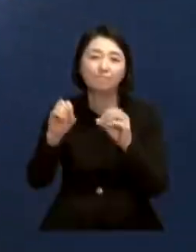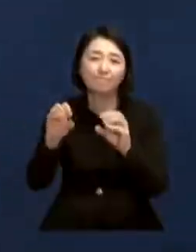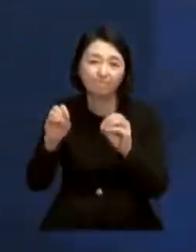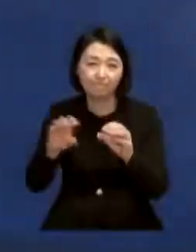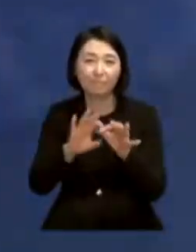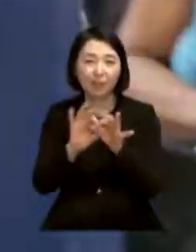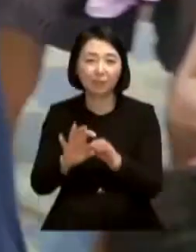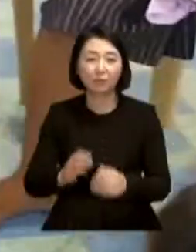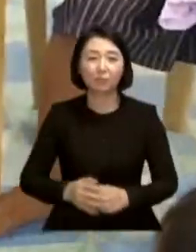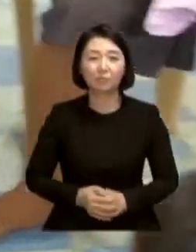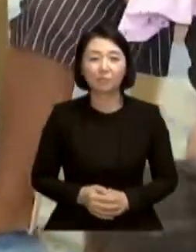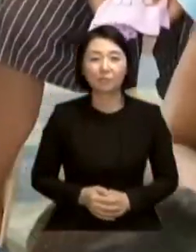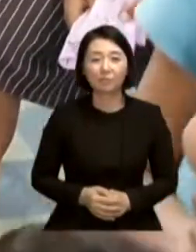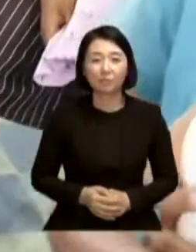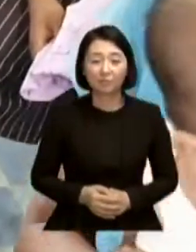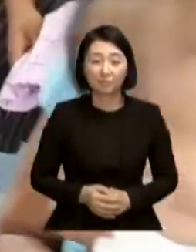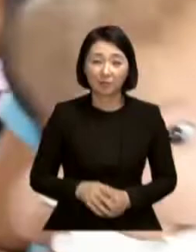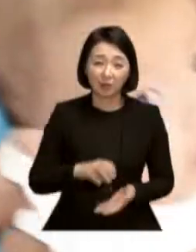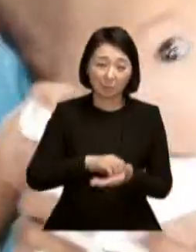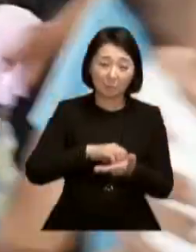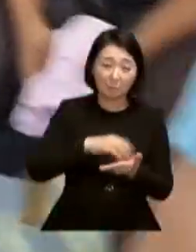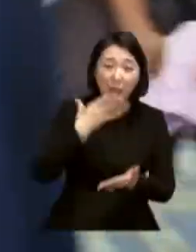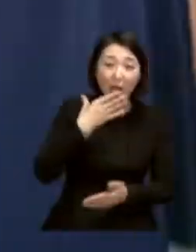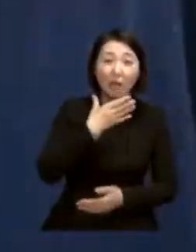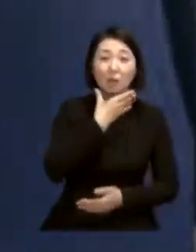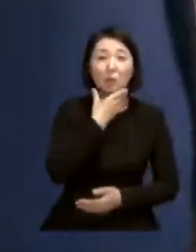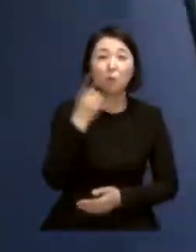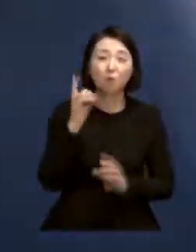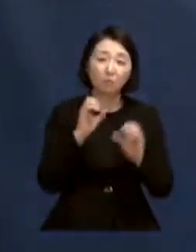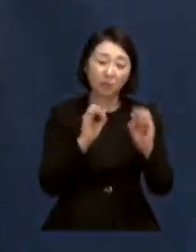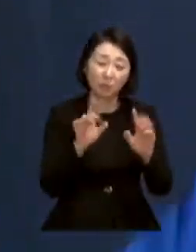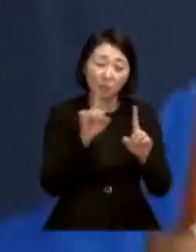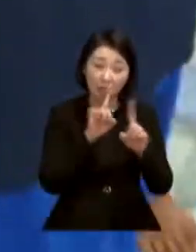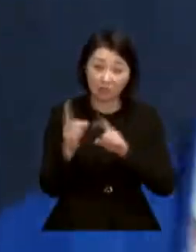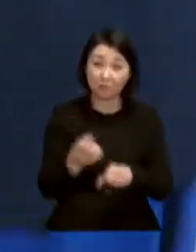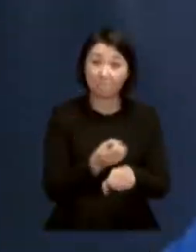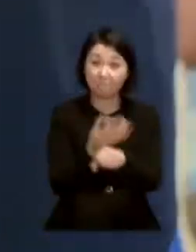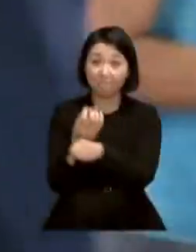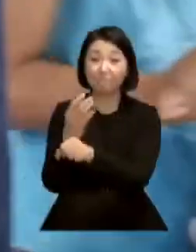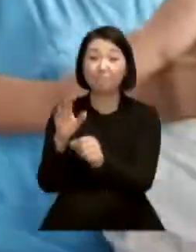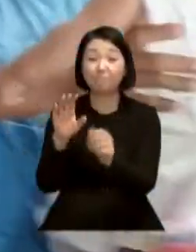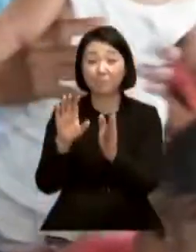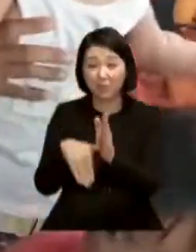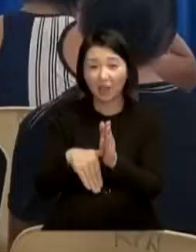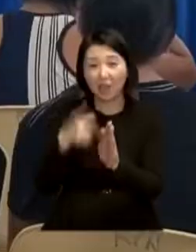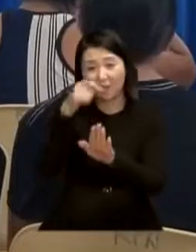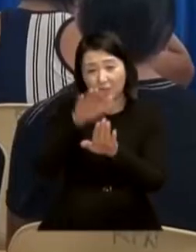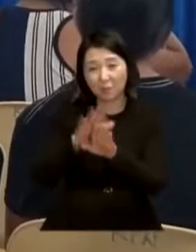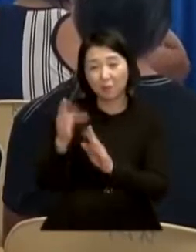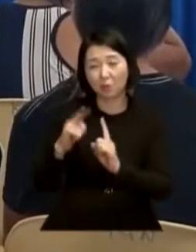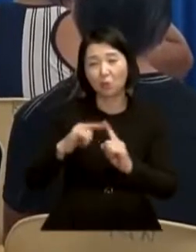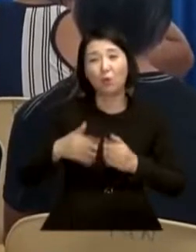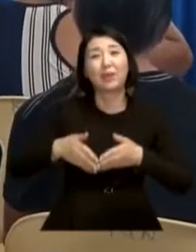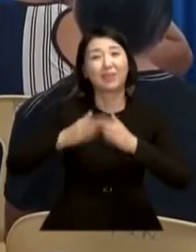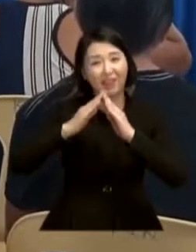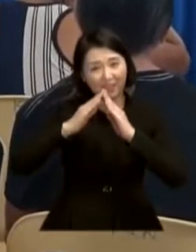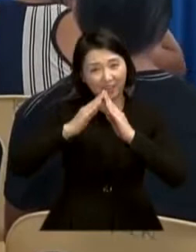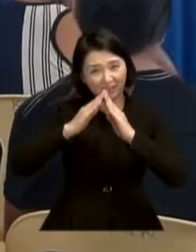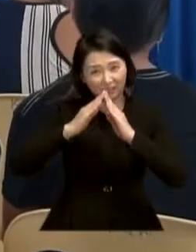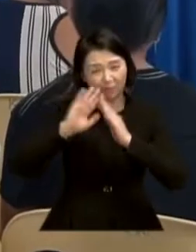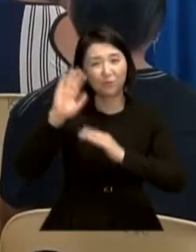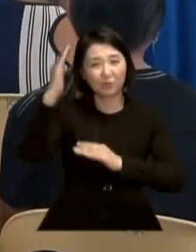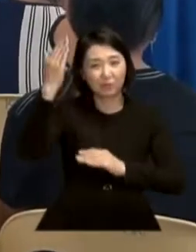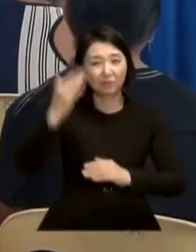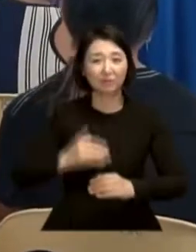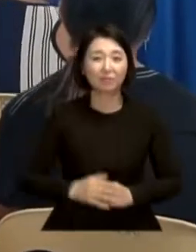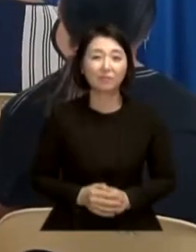내외. 배고픈 이들에게 빵과 복음을 나누며 말씀을 전하던 것이 예배가 되고 교회 개척으로까지